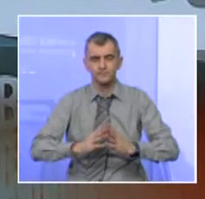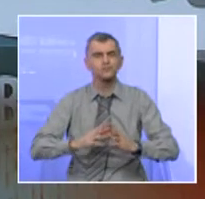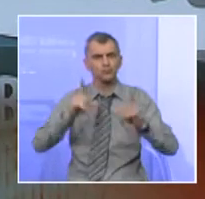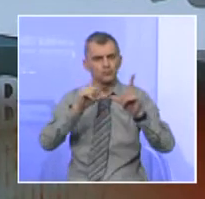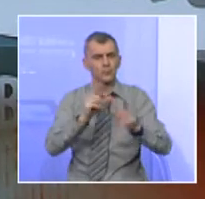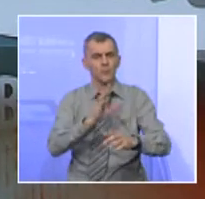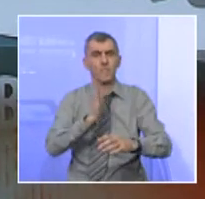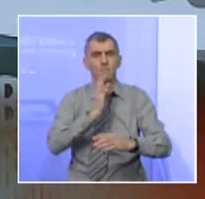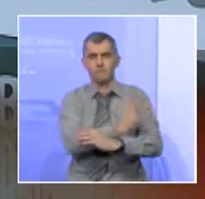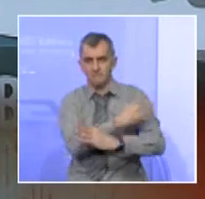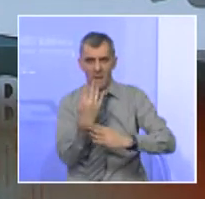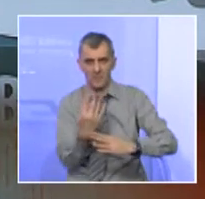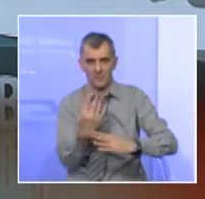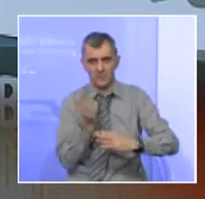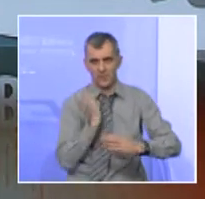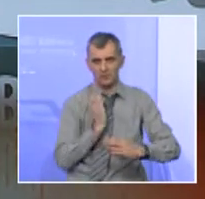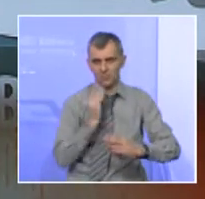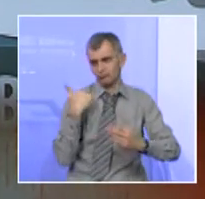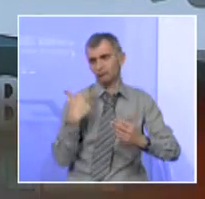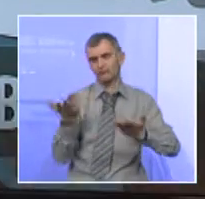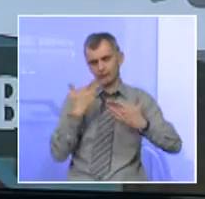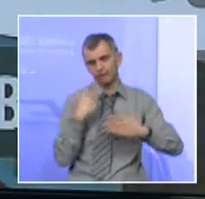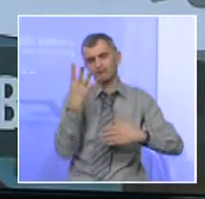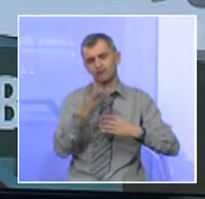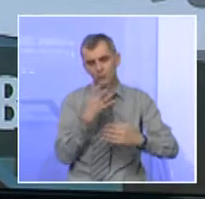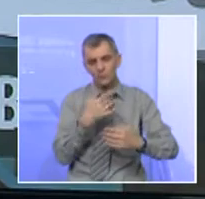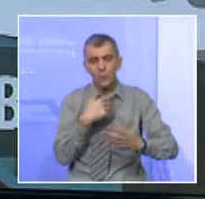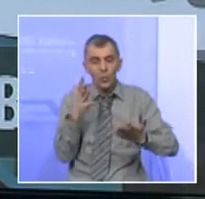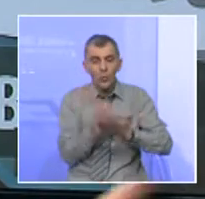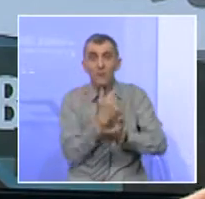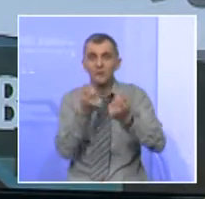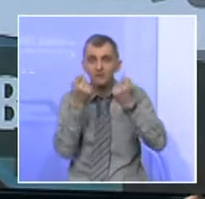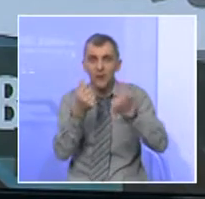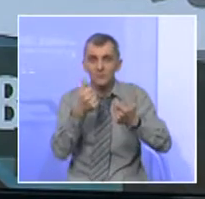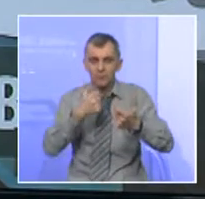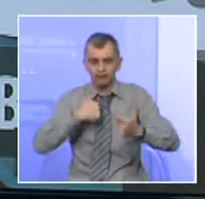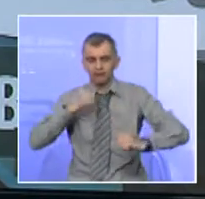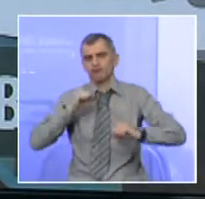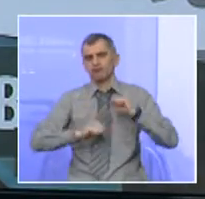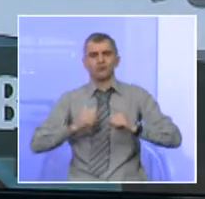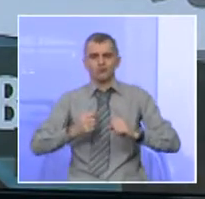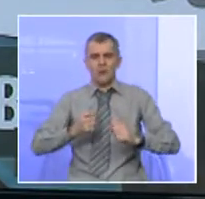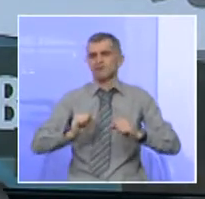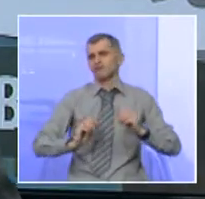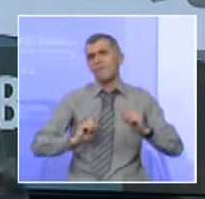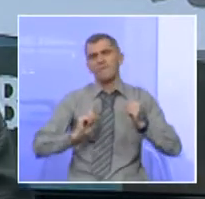mandatu građana dobiju priliku da obnašaju visoke funkcije. Evo i ja sam jedan od tih.